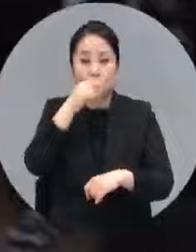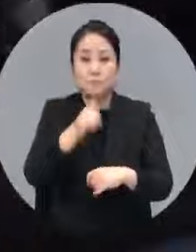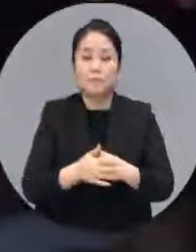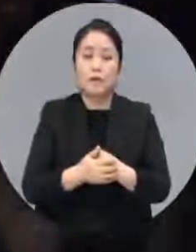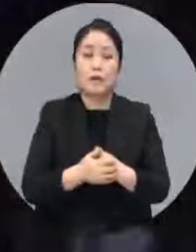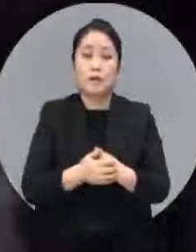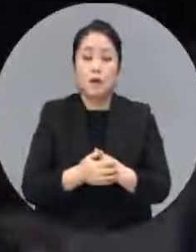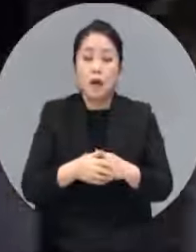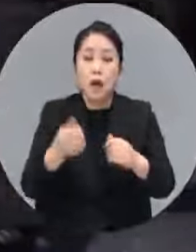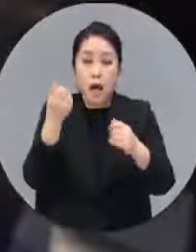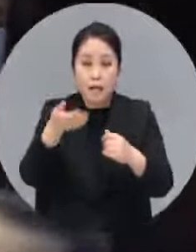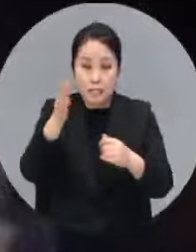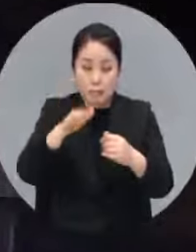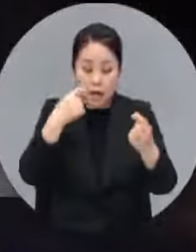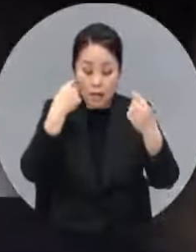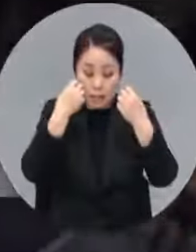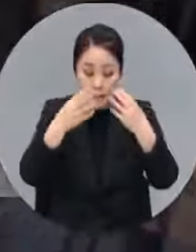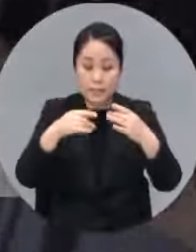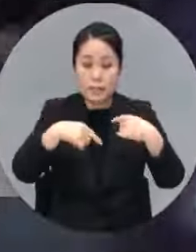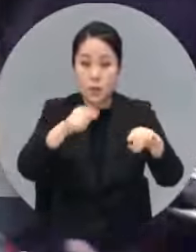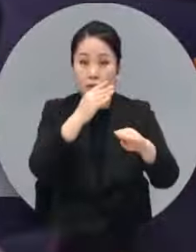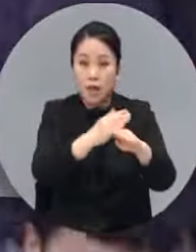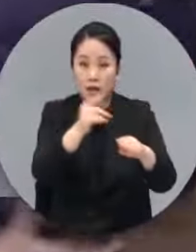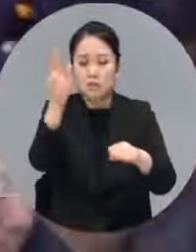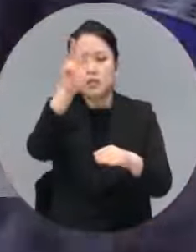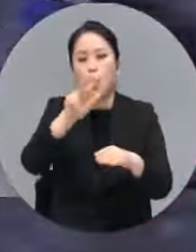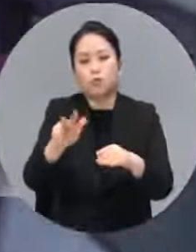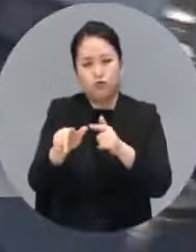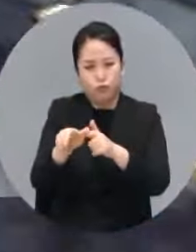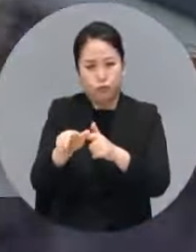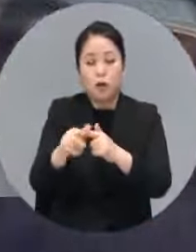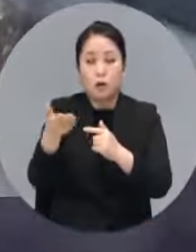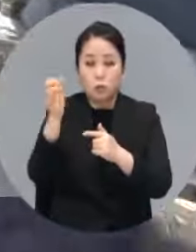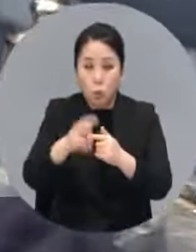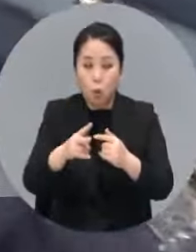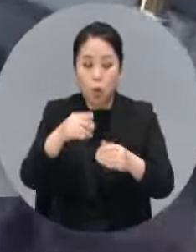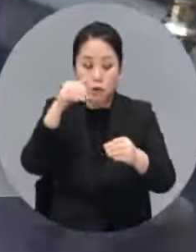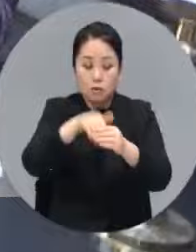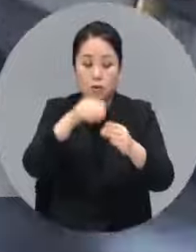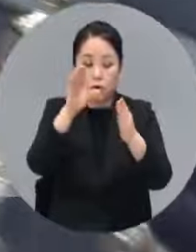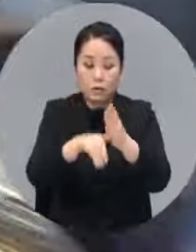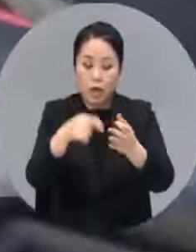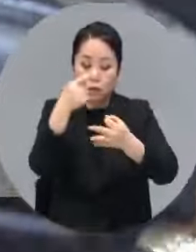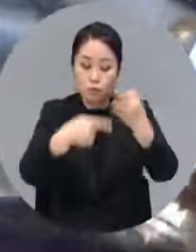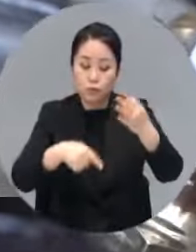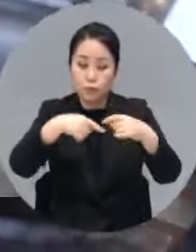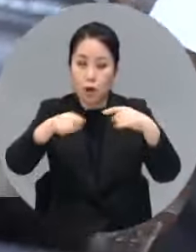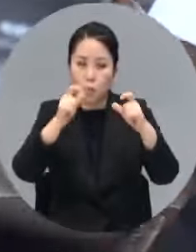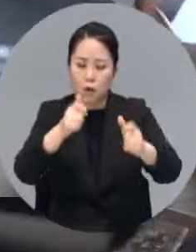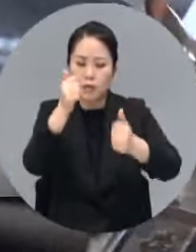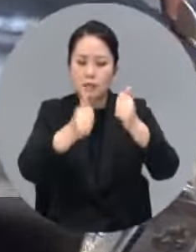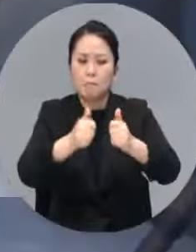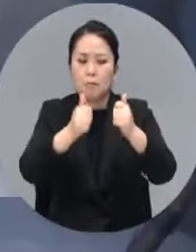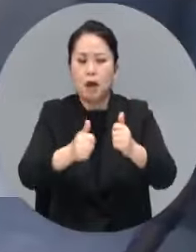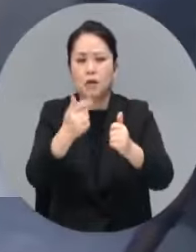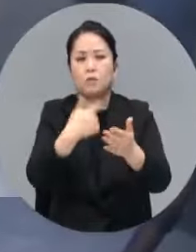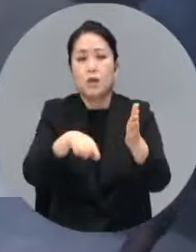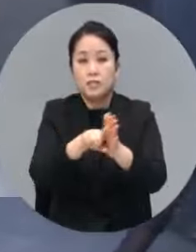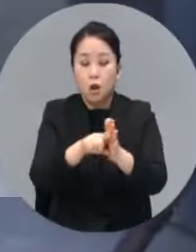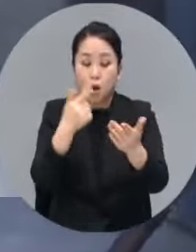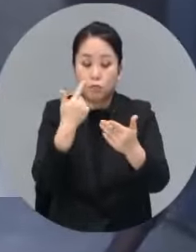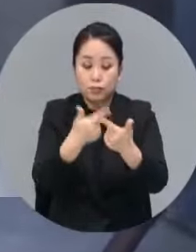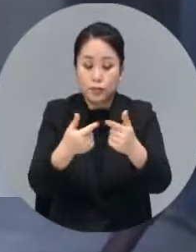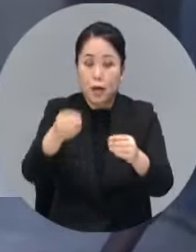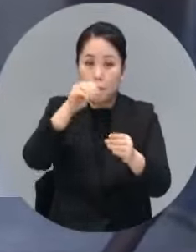다만 신당은 전국 정당이고 총선에서 윤석열 정권을 심판하기 위해 부산을 포함한 모든 지역구에서 1대1 구도를